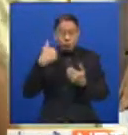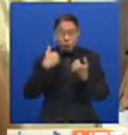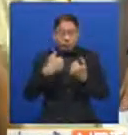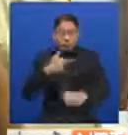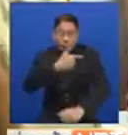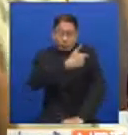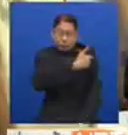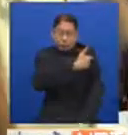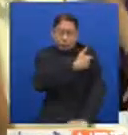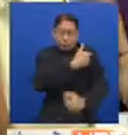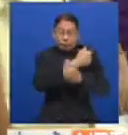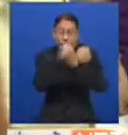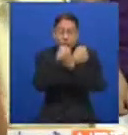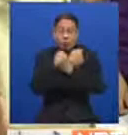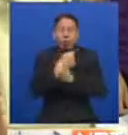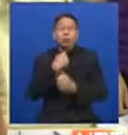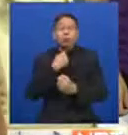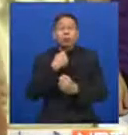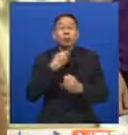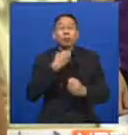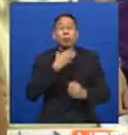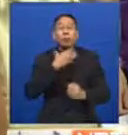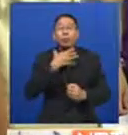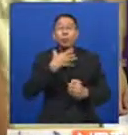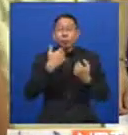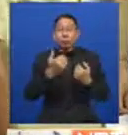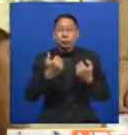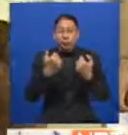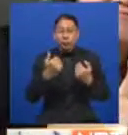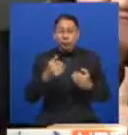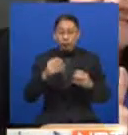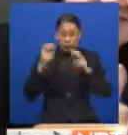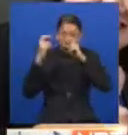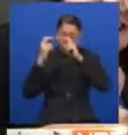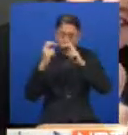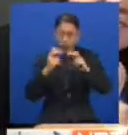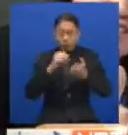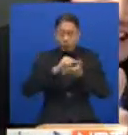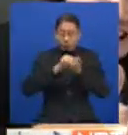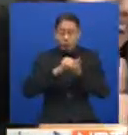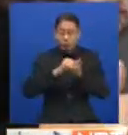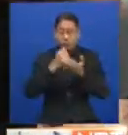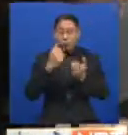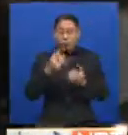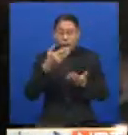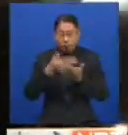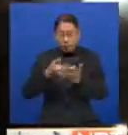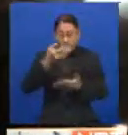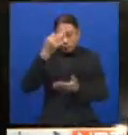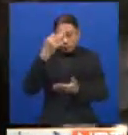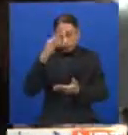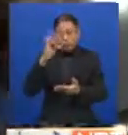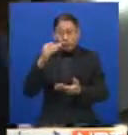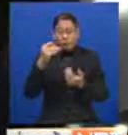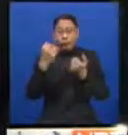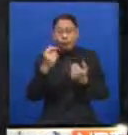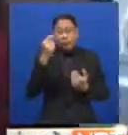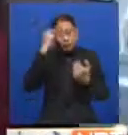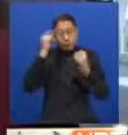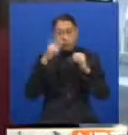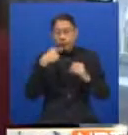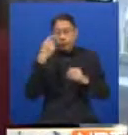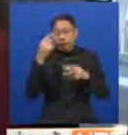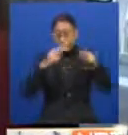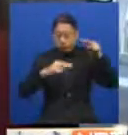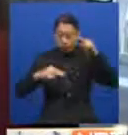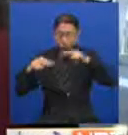วัคซีนป้องกันโรคคอติดและบาดทะยักสถานีรถไฟฟ้า BTS ก็จะยกเว้นการเก็บค่าผ่านทางด้วยนะคะสำหรับใครที่ไปต